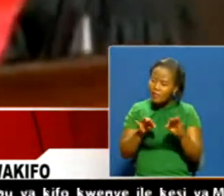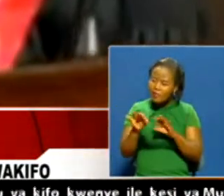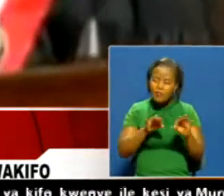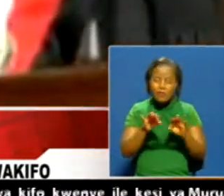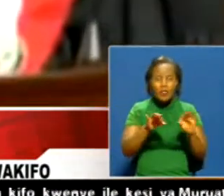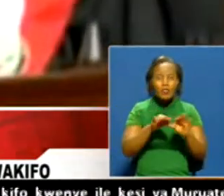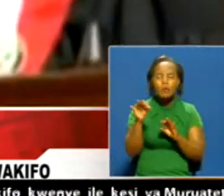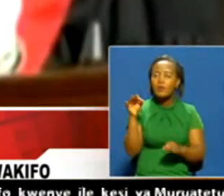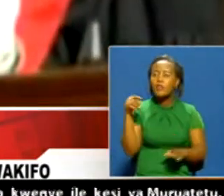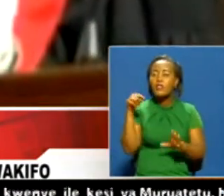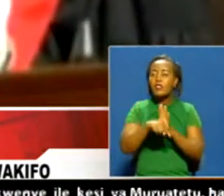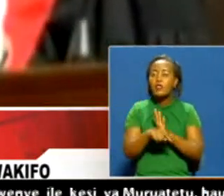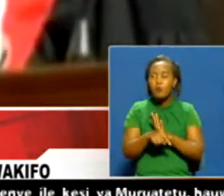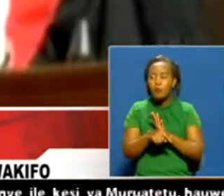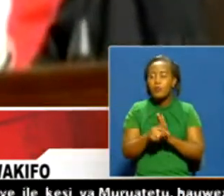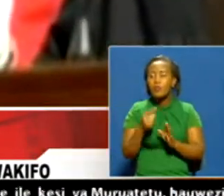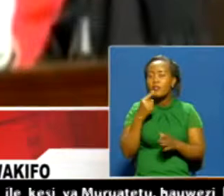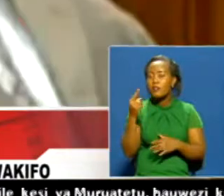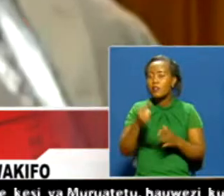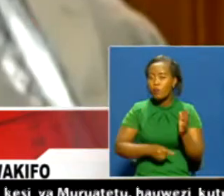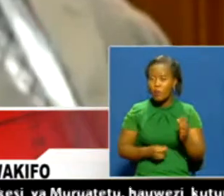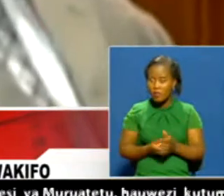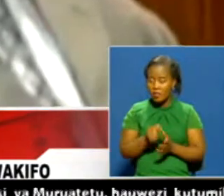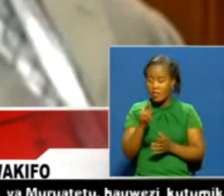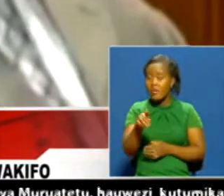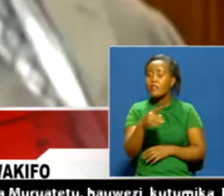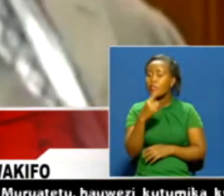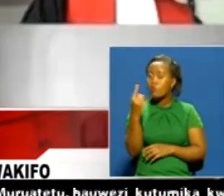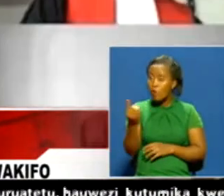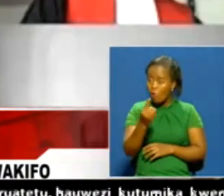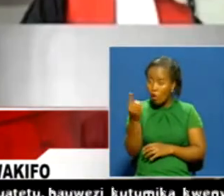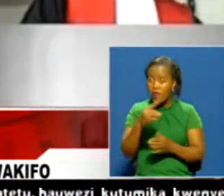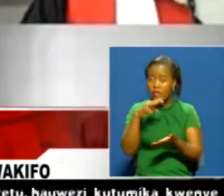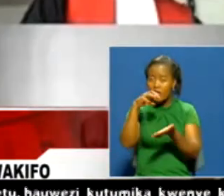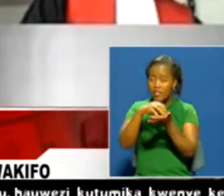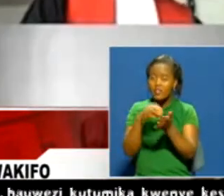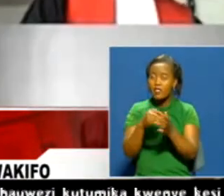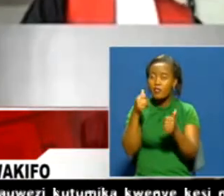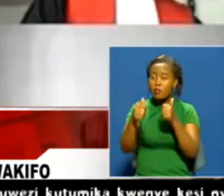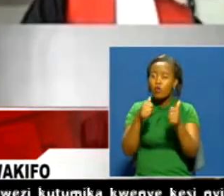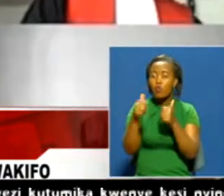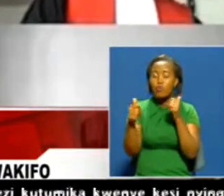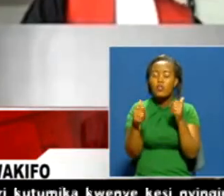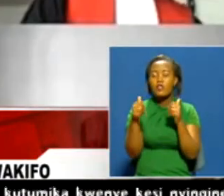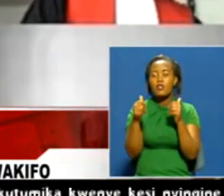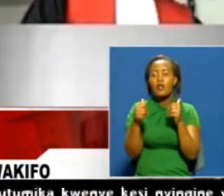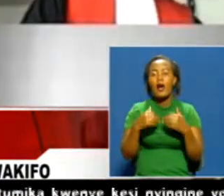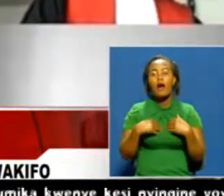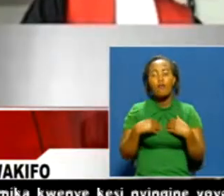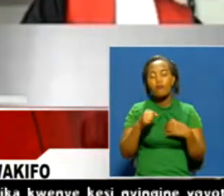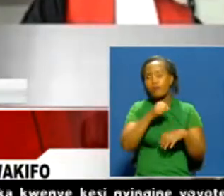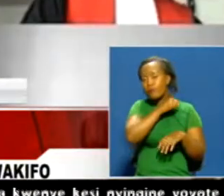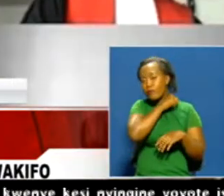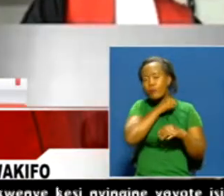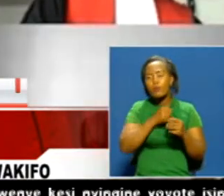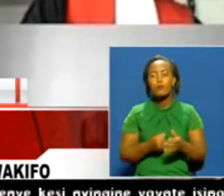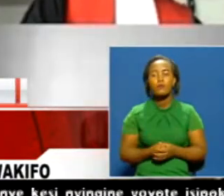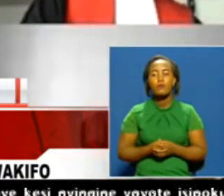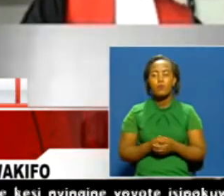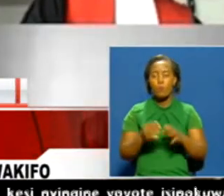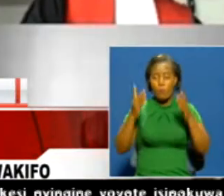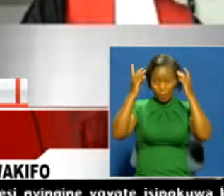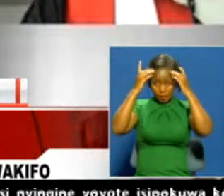Tetu ikisema kuwa unahusiana tu na kesi zinazohusu mauaji. The decision of Murua Tetu and